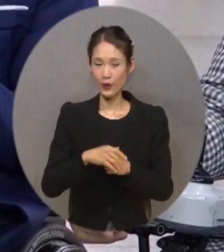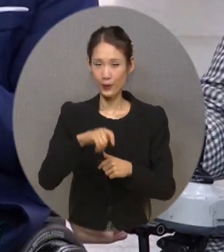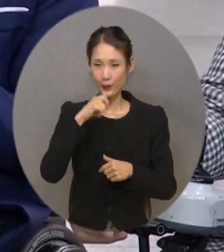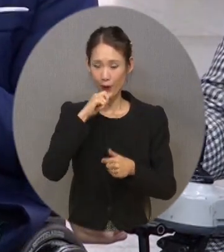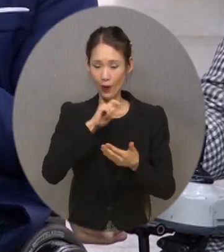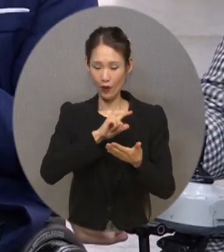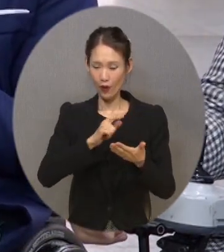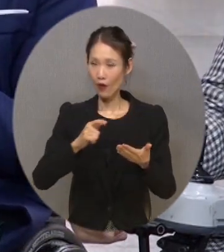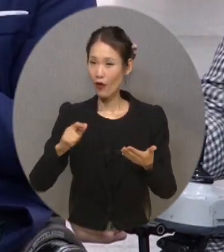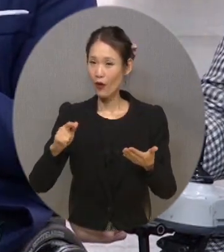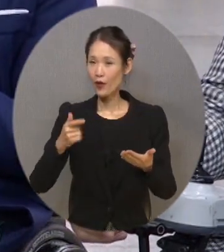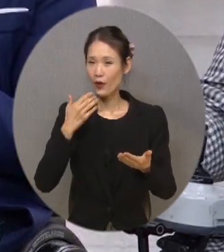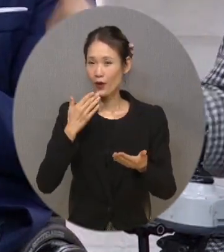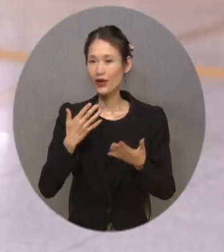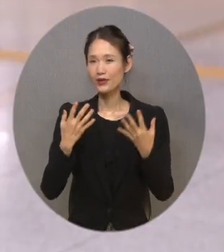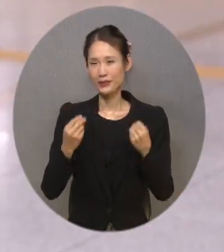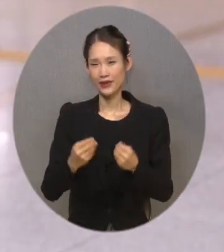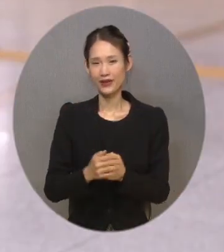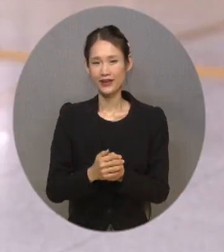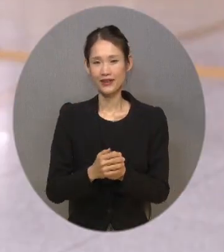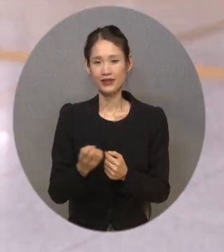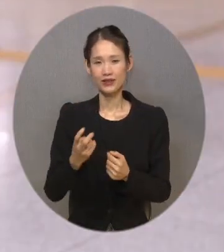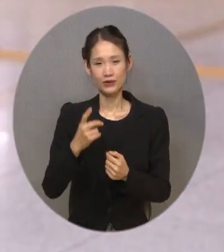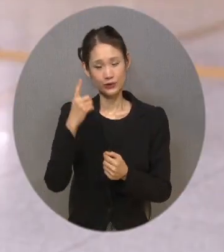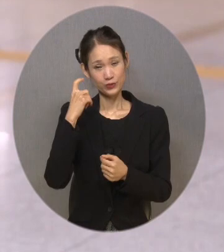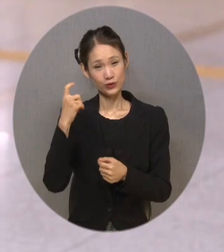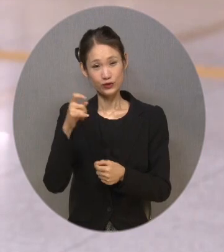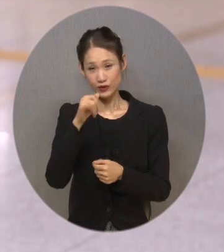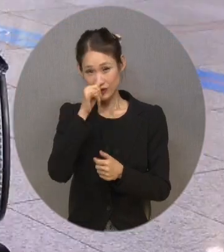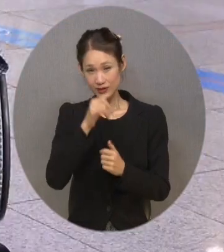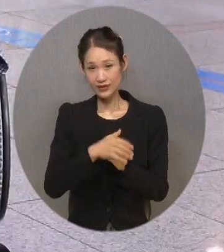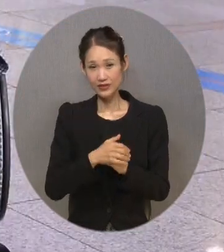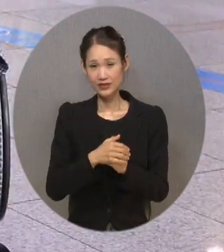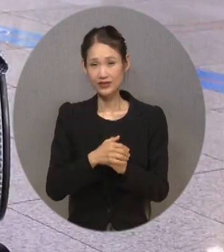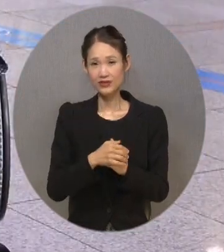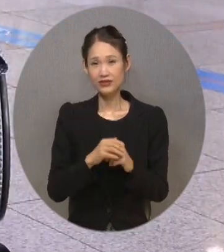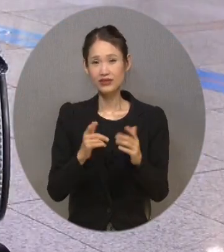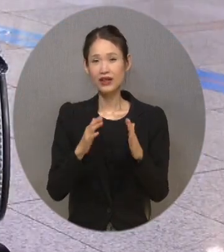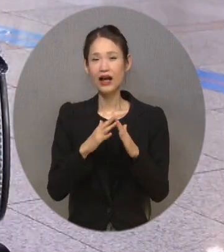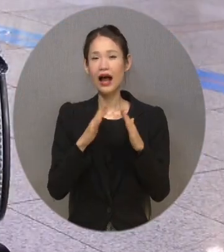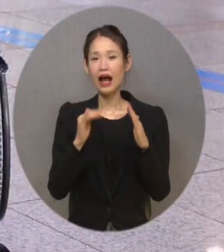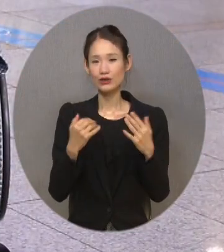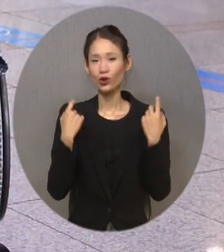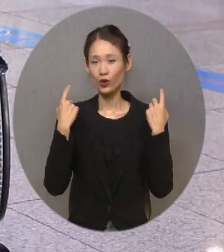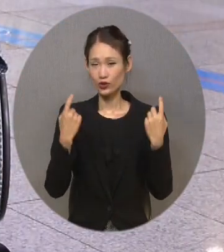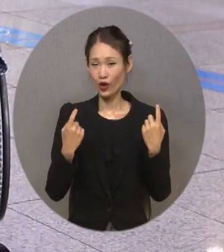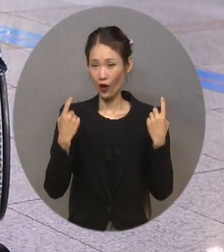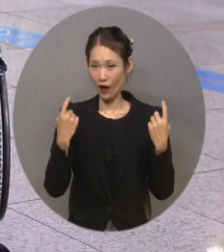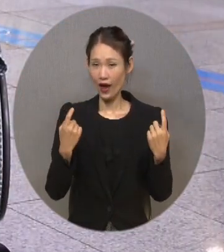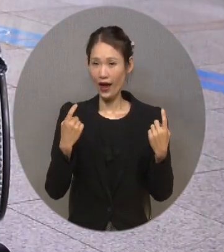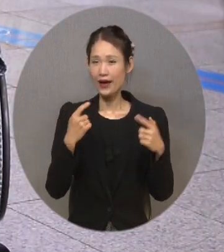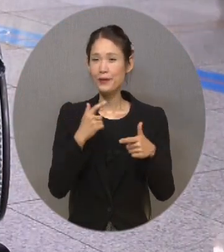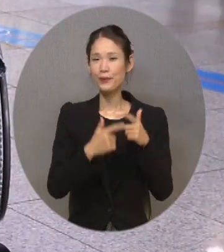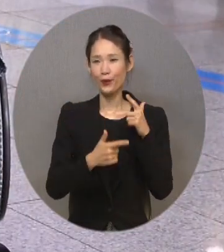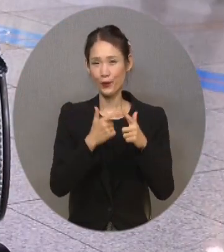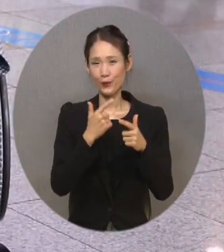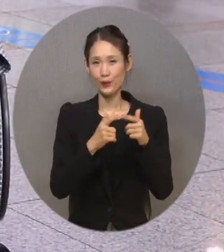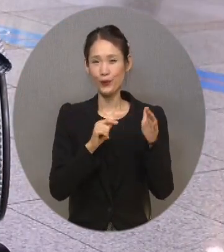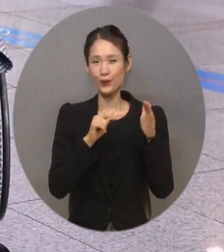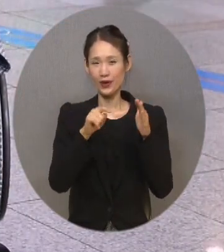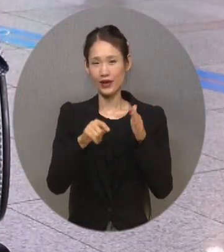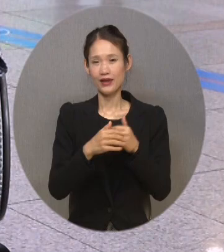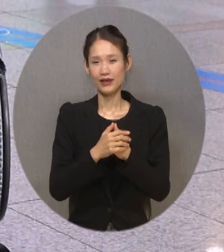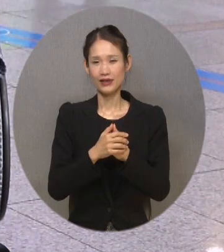좋고. 그러니까. 아, 목포에 그럼 추억이 있는 거야? 아니 뭐 가족 여행을 목포로 가서